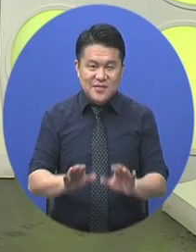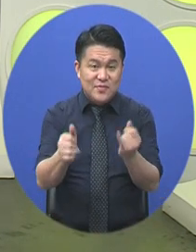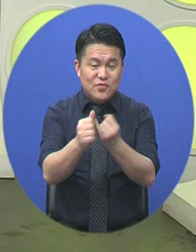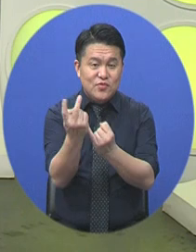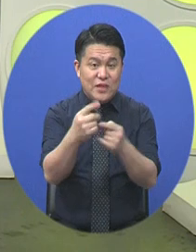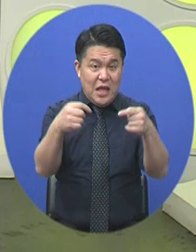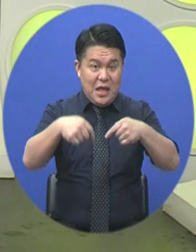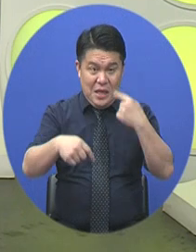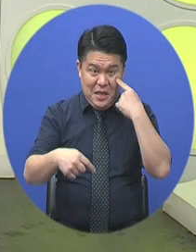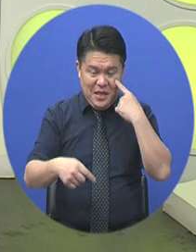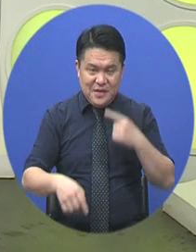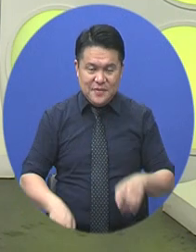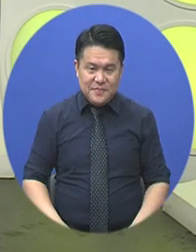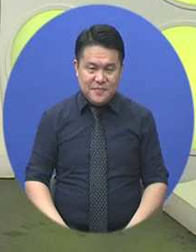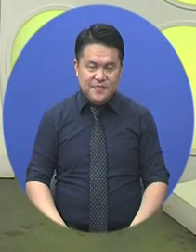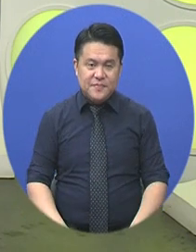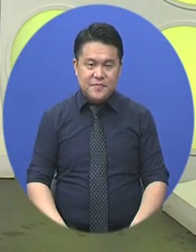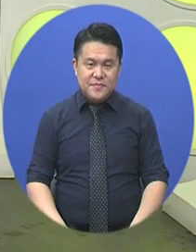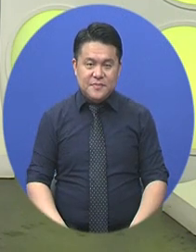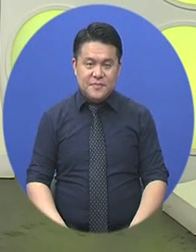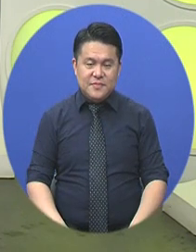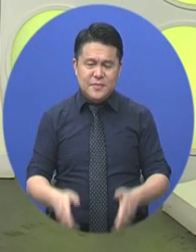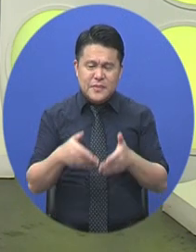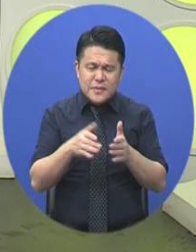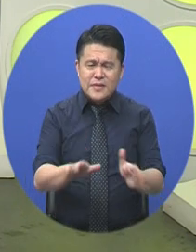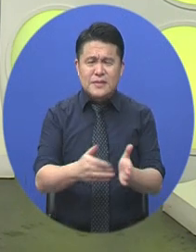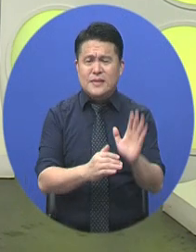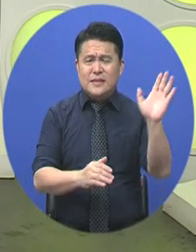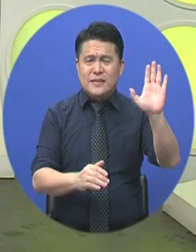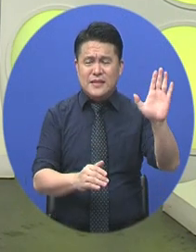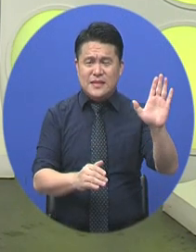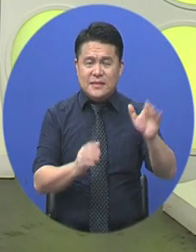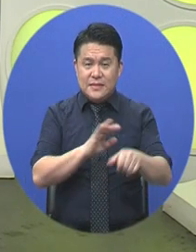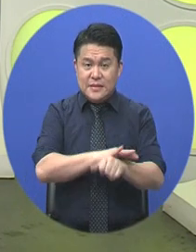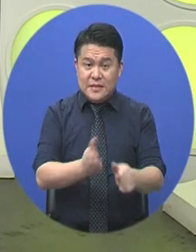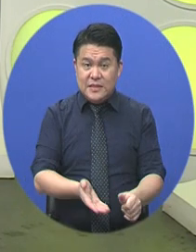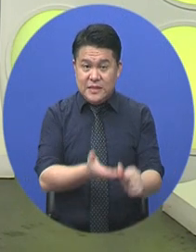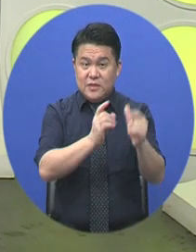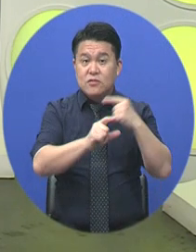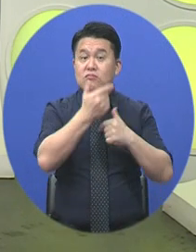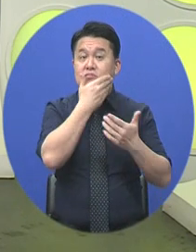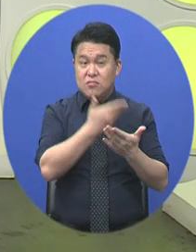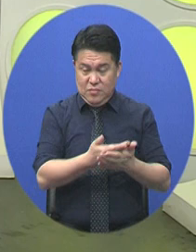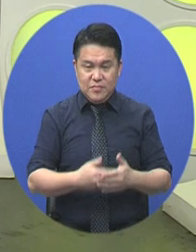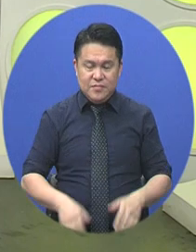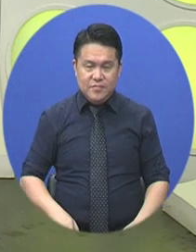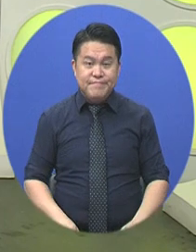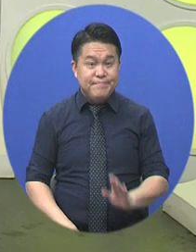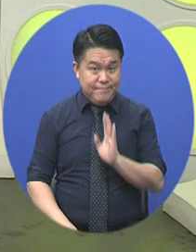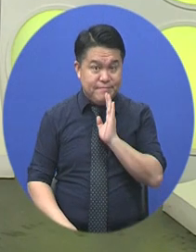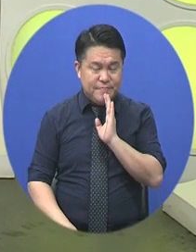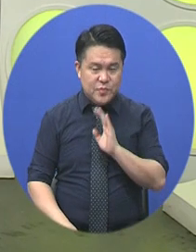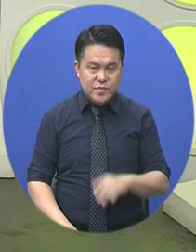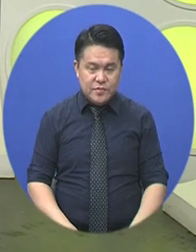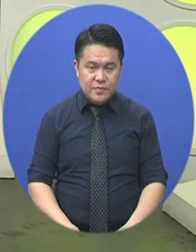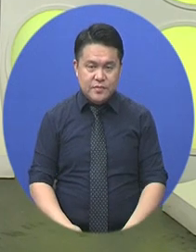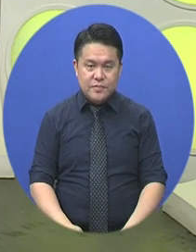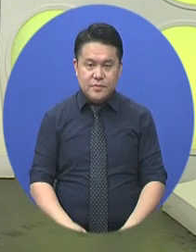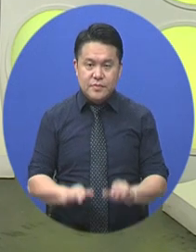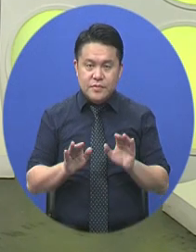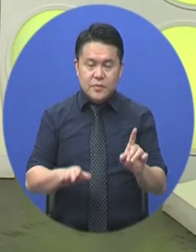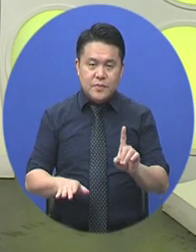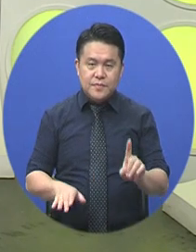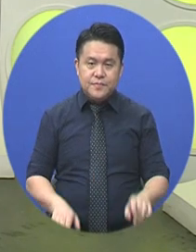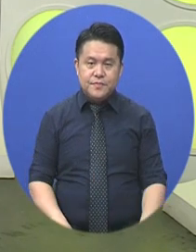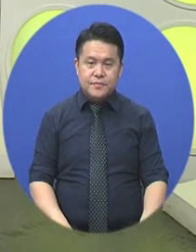부부끼리 상의를 또 잘해서 이게 맞아요, 지금 맞아요. 낳는다고 되는 일이 아니라 잘 키우는 게더 중요하니까. 그러게요. 그런데